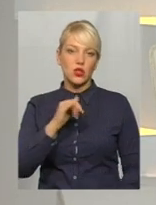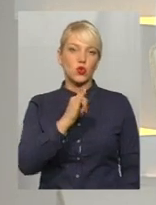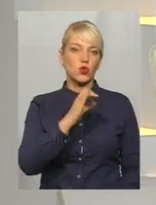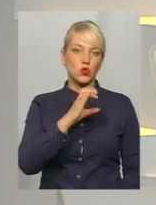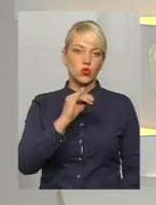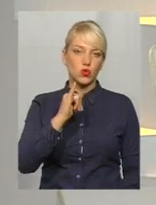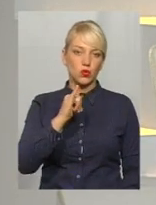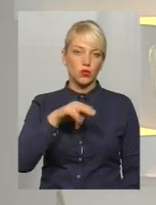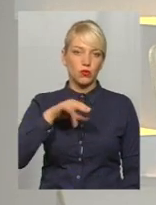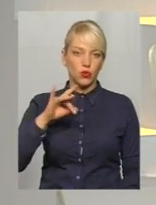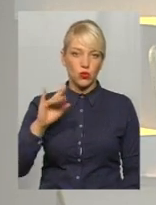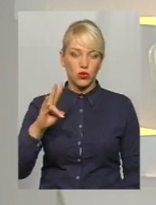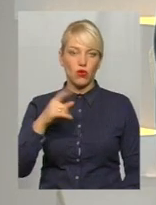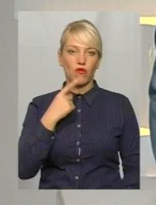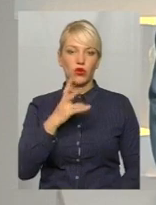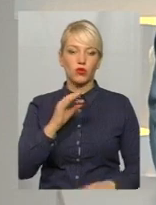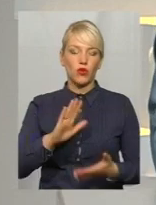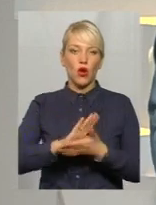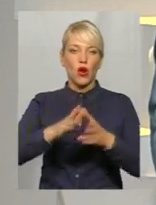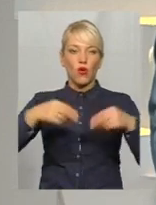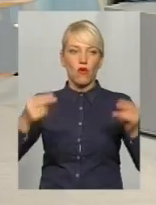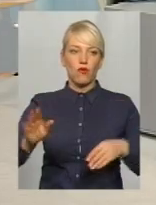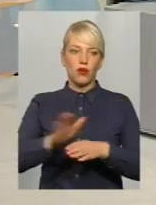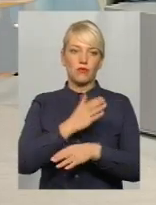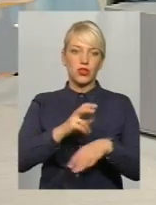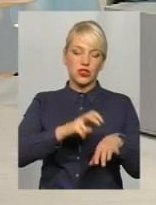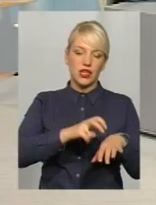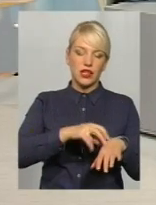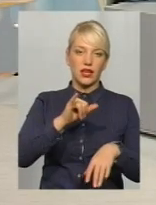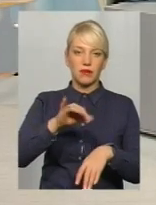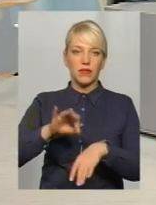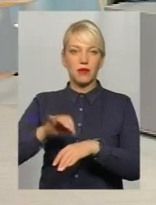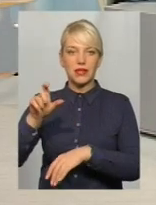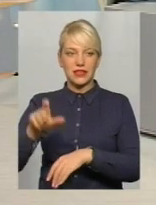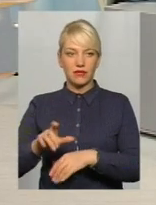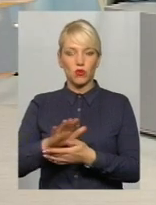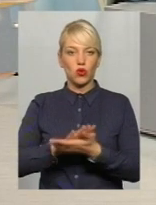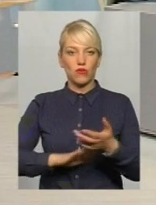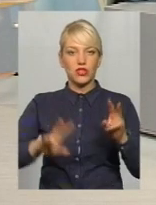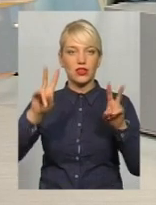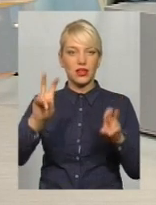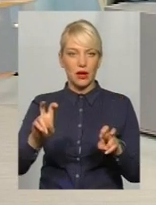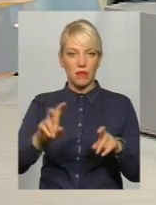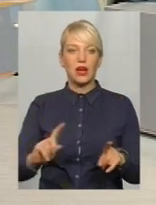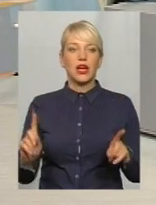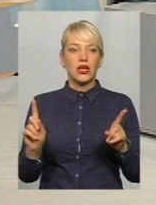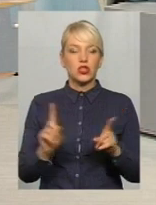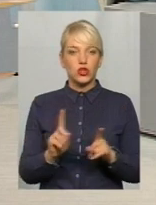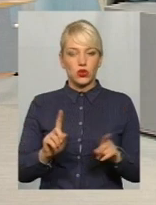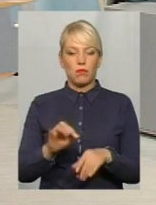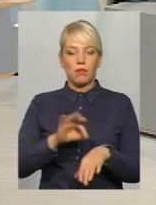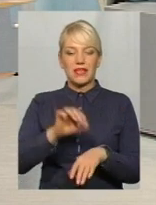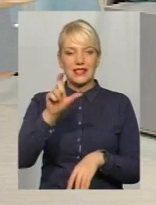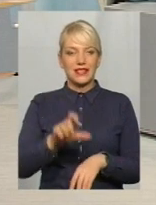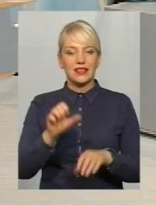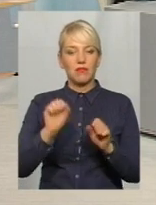про угоди між пацієнтом і лікарем. Знову ж, в продовження теми. Для того, щоб пацієнт